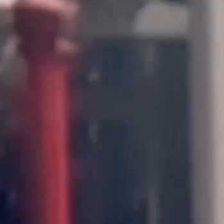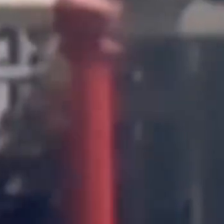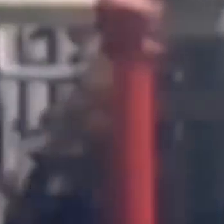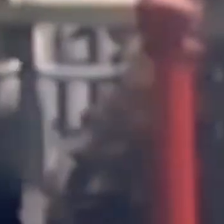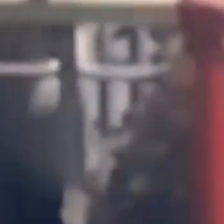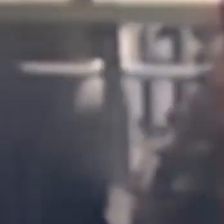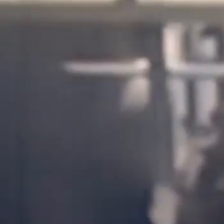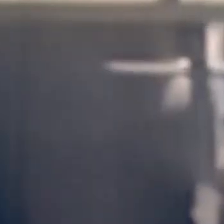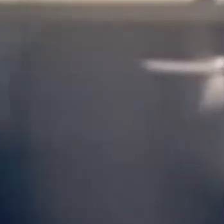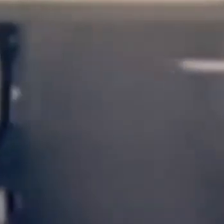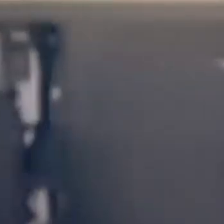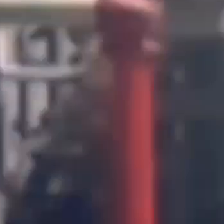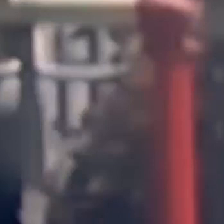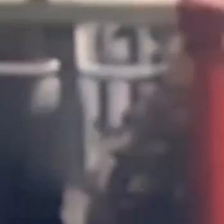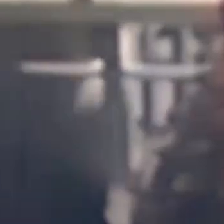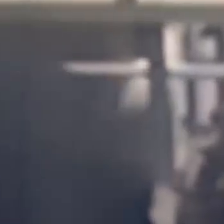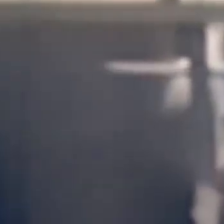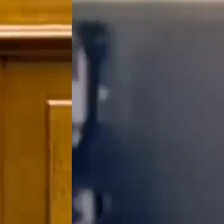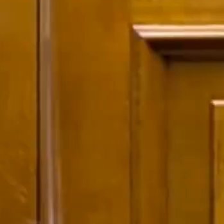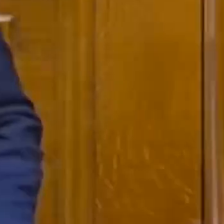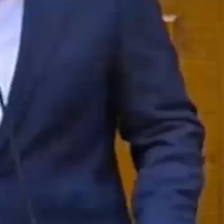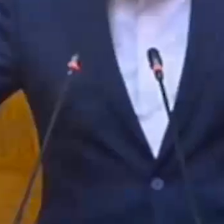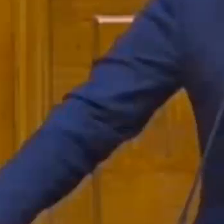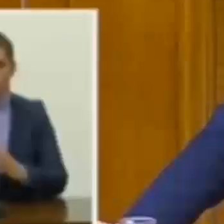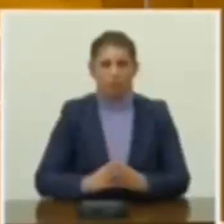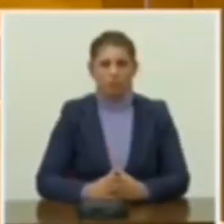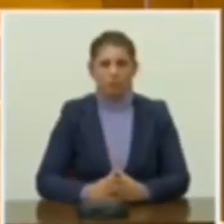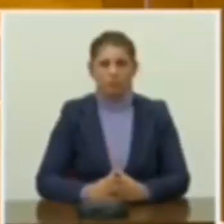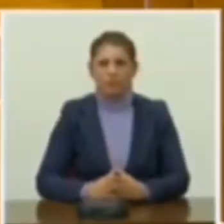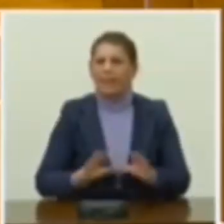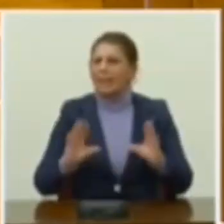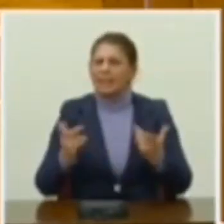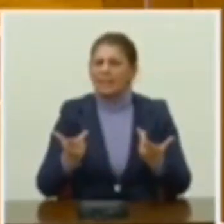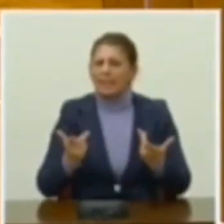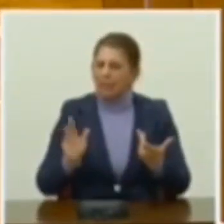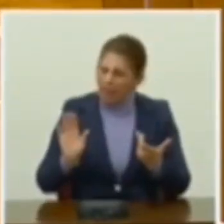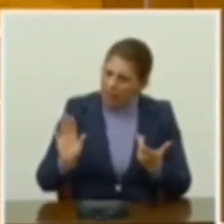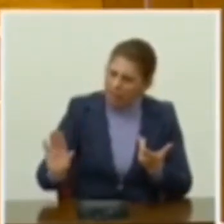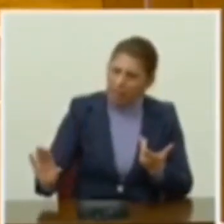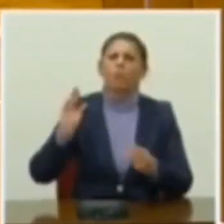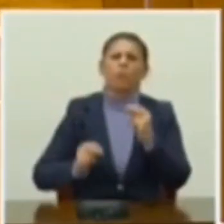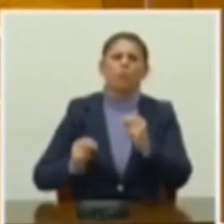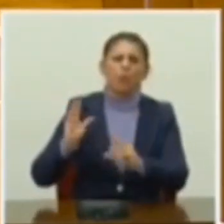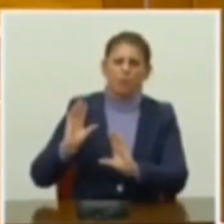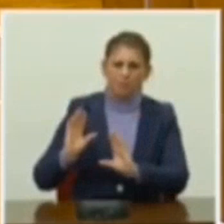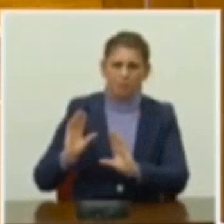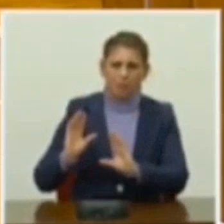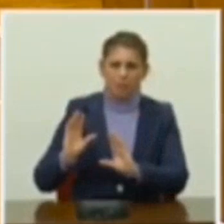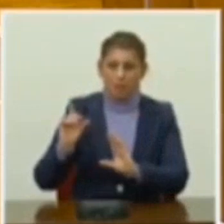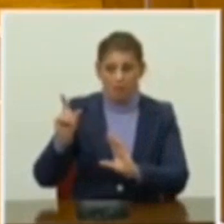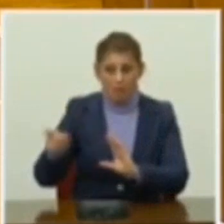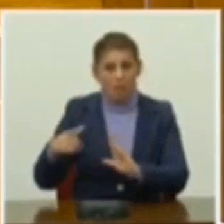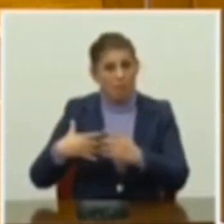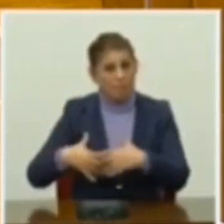αρέσει σε κάποιους και δεν αρέσει σίγουρα στην αντιπολίτευση. Έχετε αφήσει και αφήνετε ακόμη αλόβητο αυτόν τον μηχανισμό